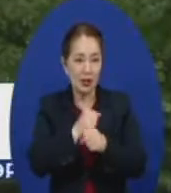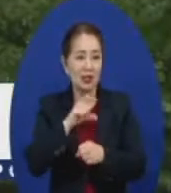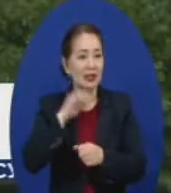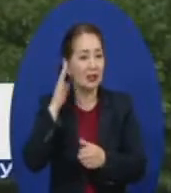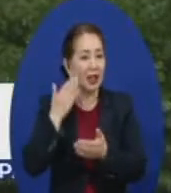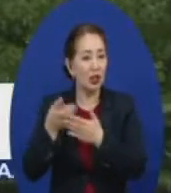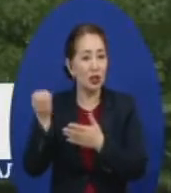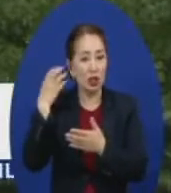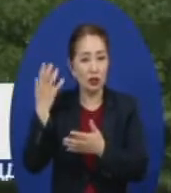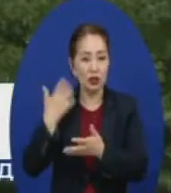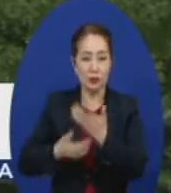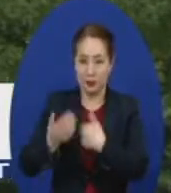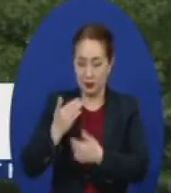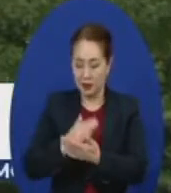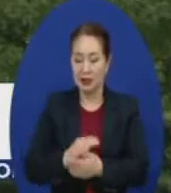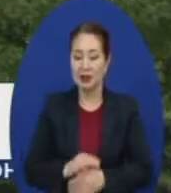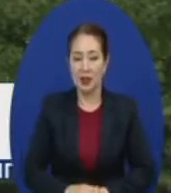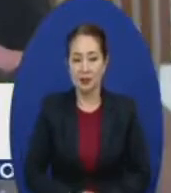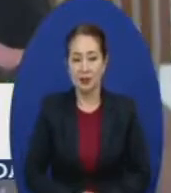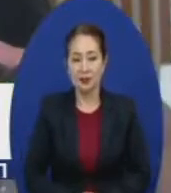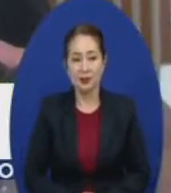байна.